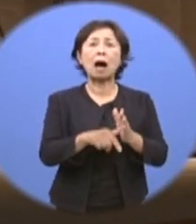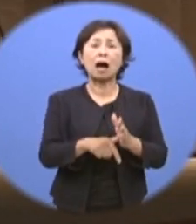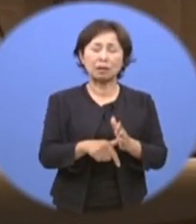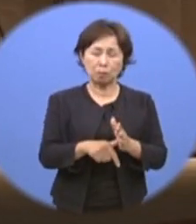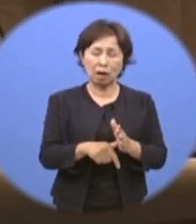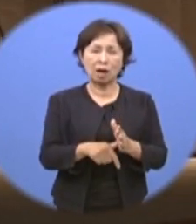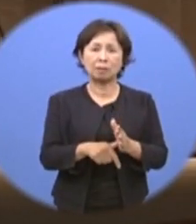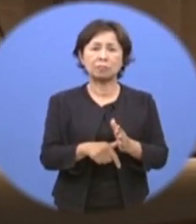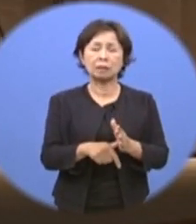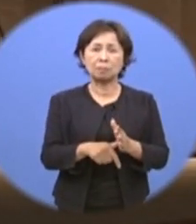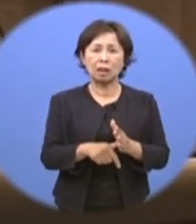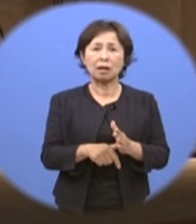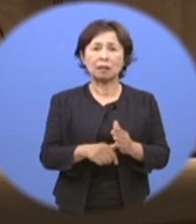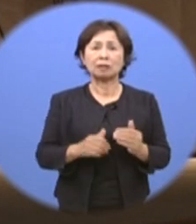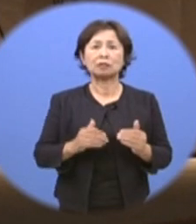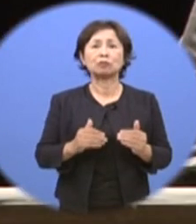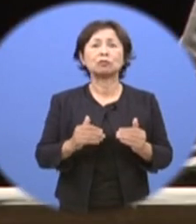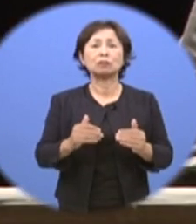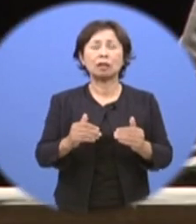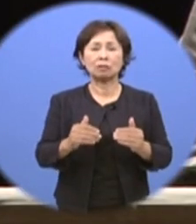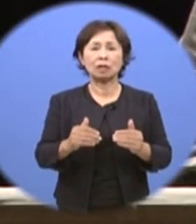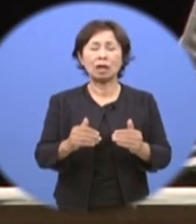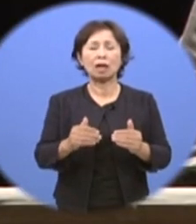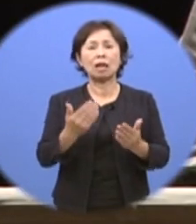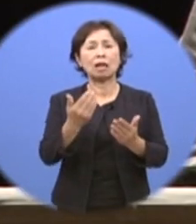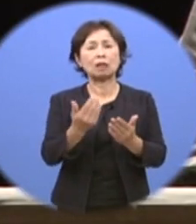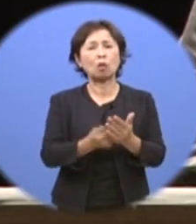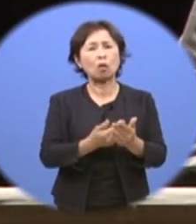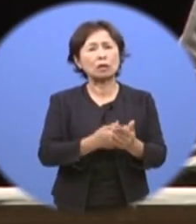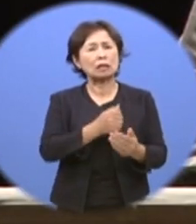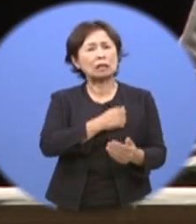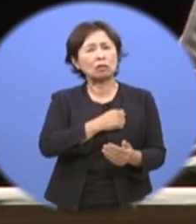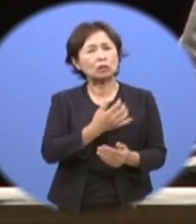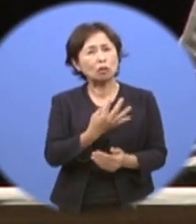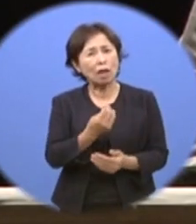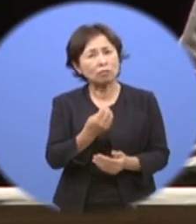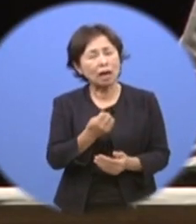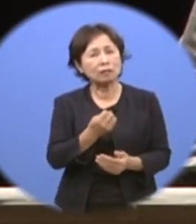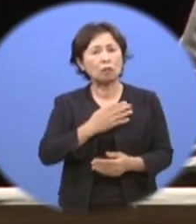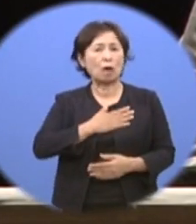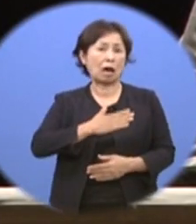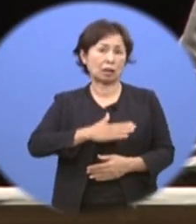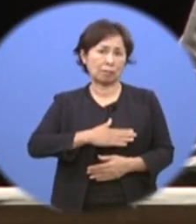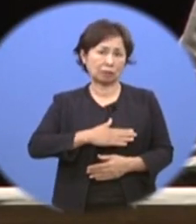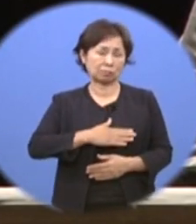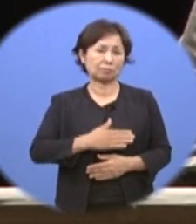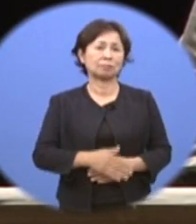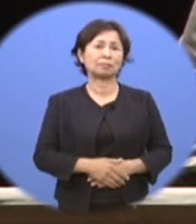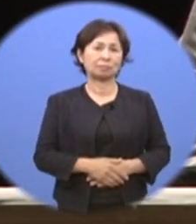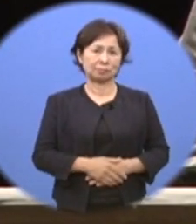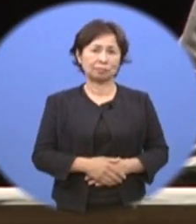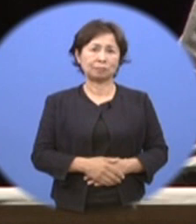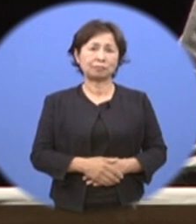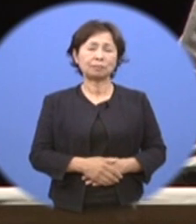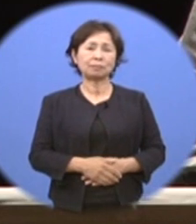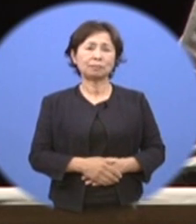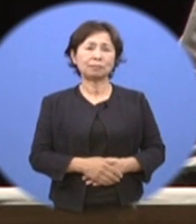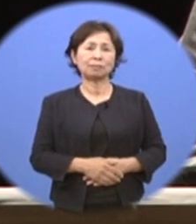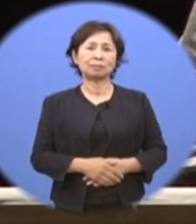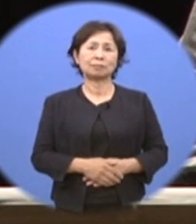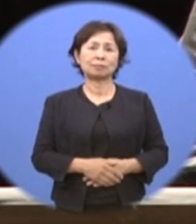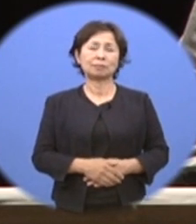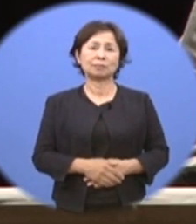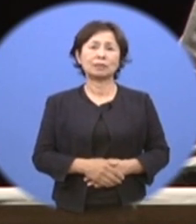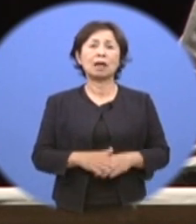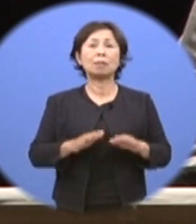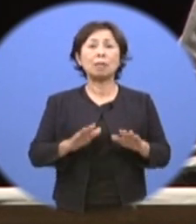度進行もしますし、ある程度余命というものもある程度は読める。今のも医療の進歩でがんが